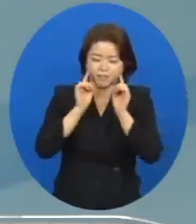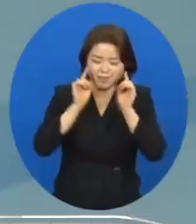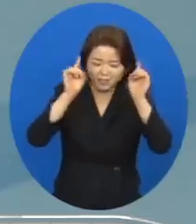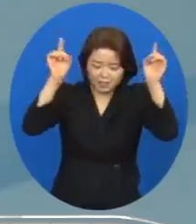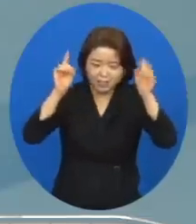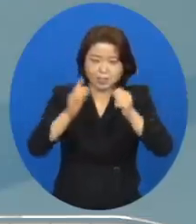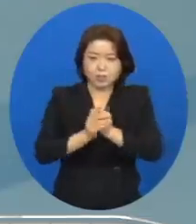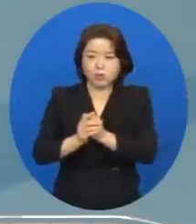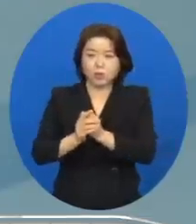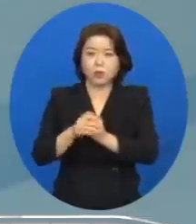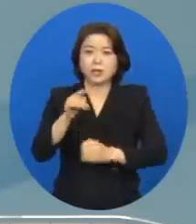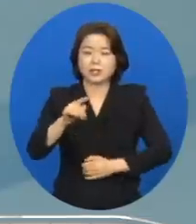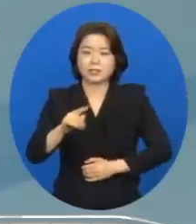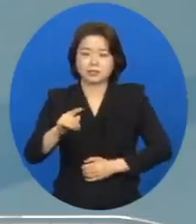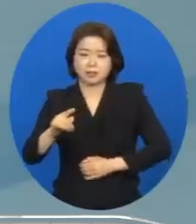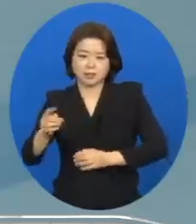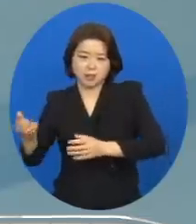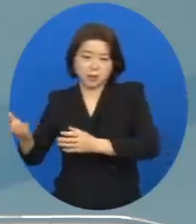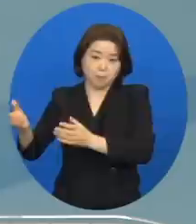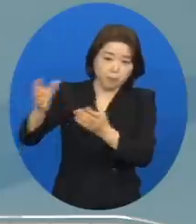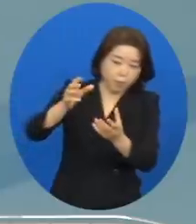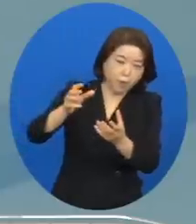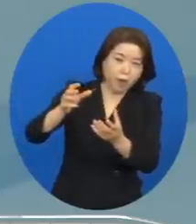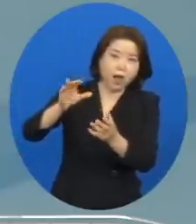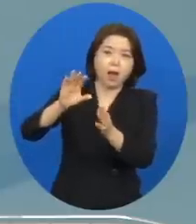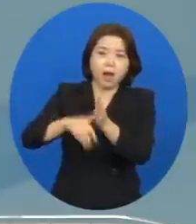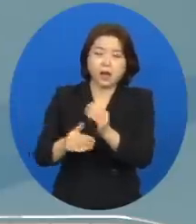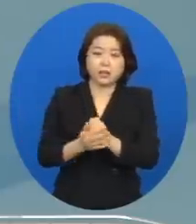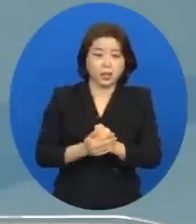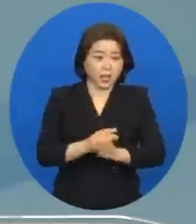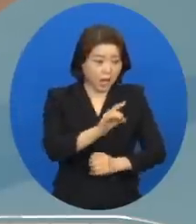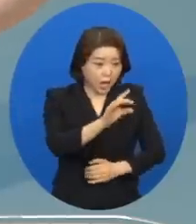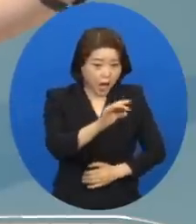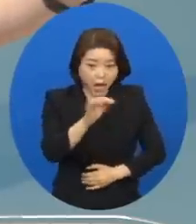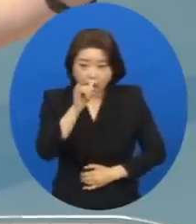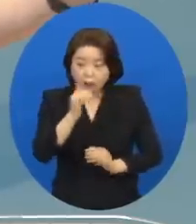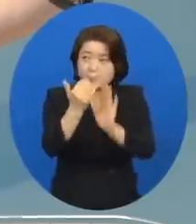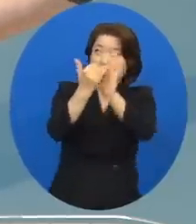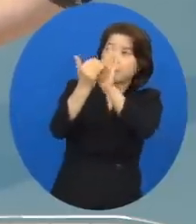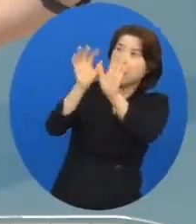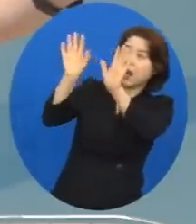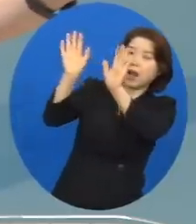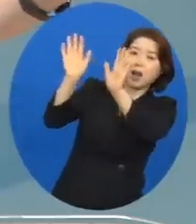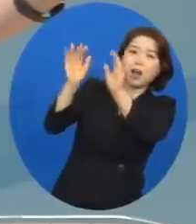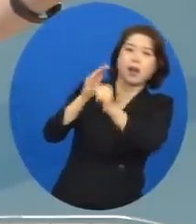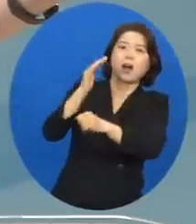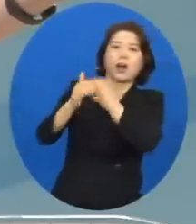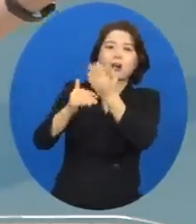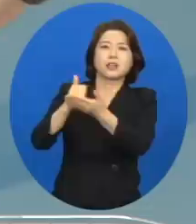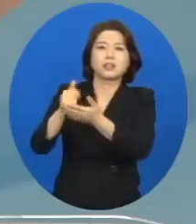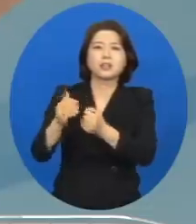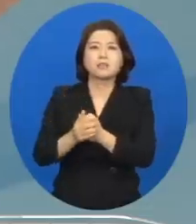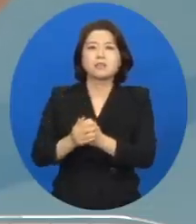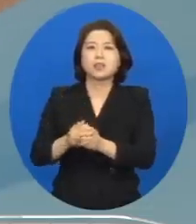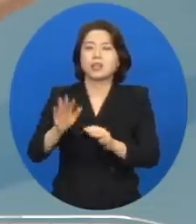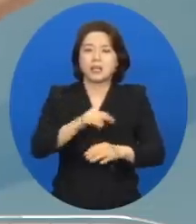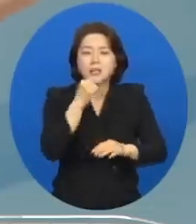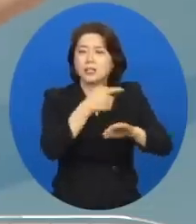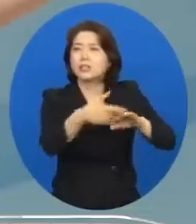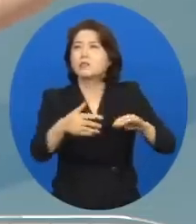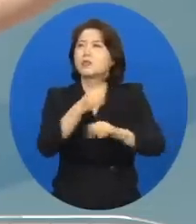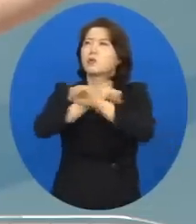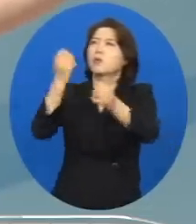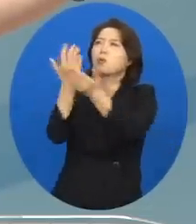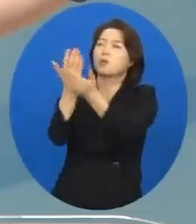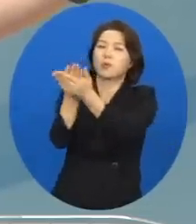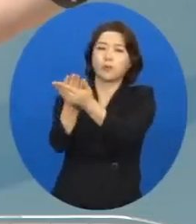잔을 쏟아 부으시려고 하는데 한 사람이라도 그걸 막아서서 하나님 이 민족을 용서해